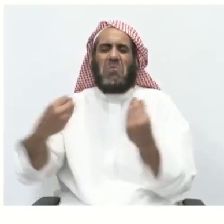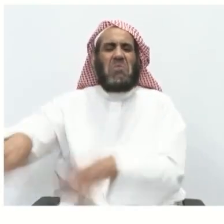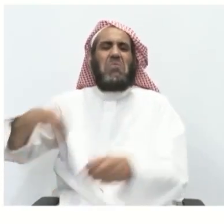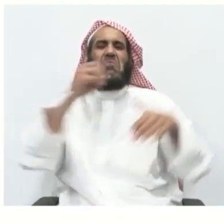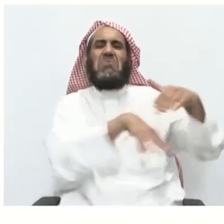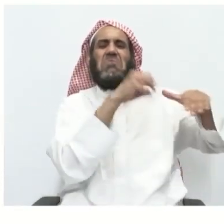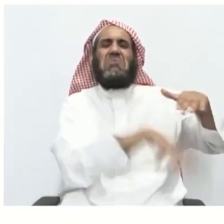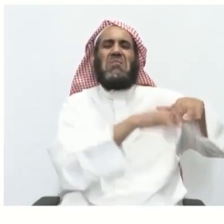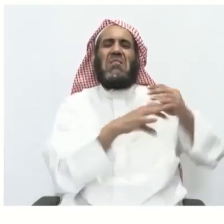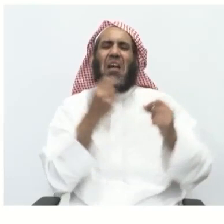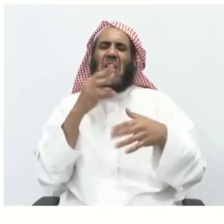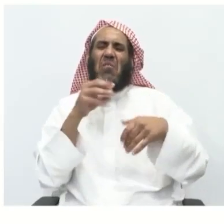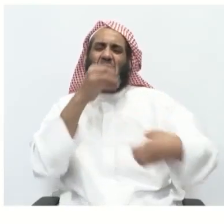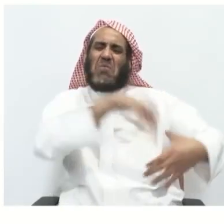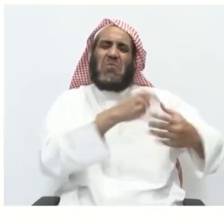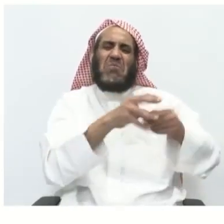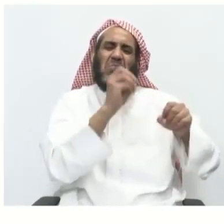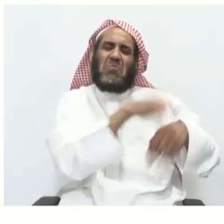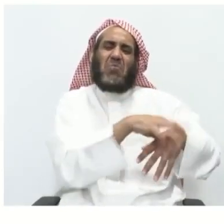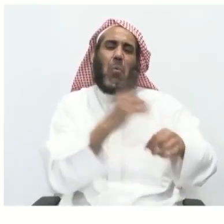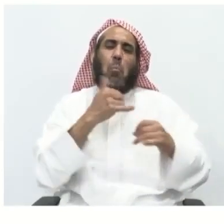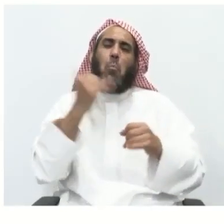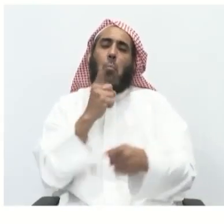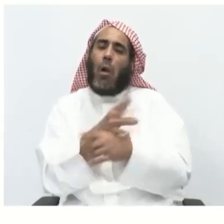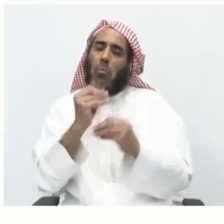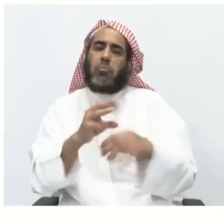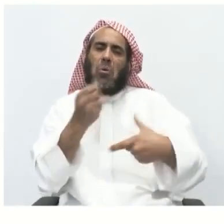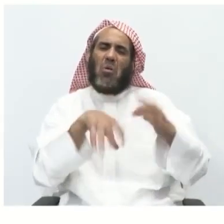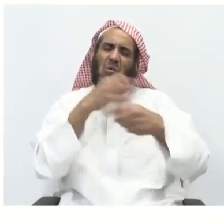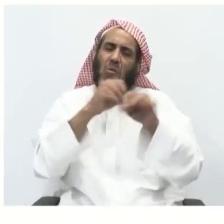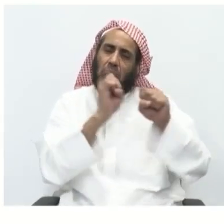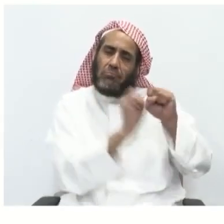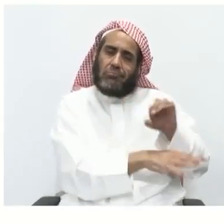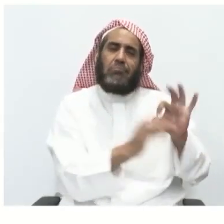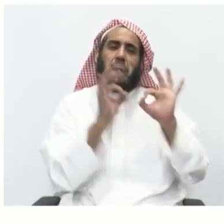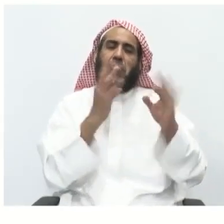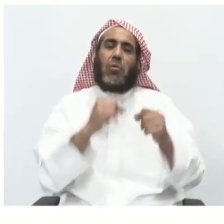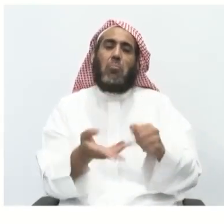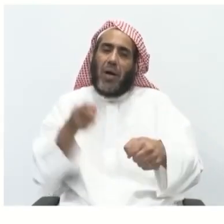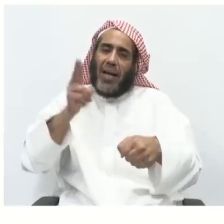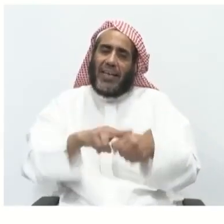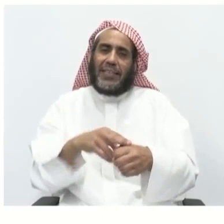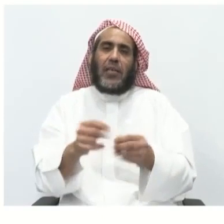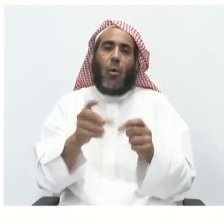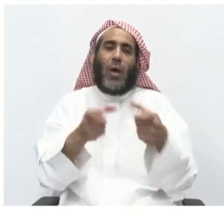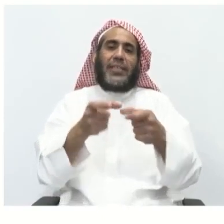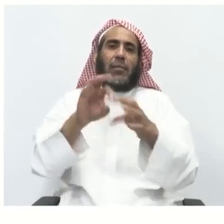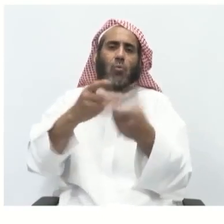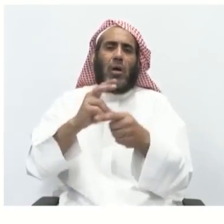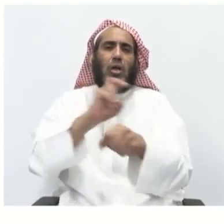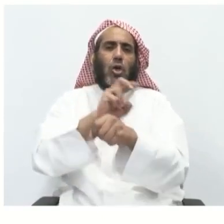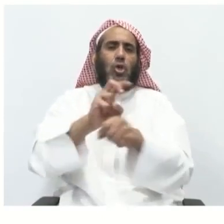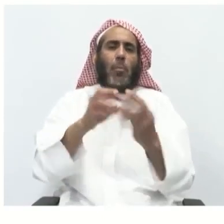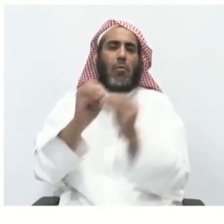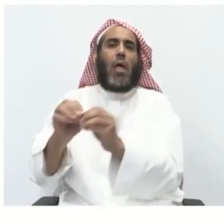من ملح كبريتات المغنيسيوم اللا مائي كما يطلب اليك معلمك او معلمتك ثم اعد ادوات المختبر جميعها